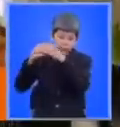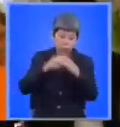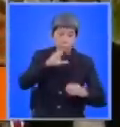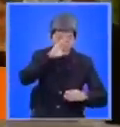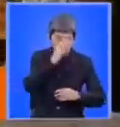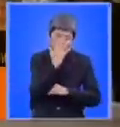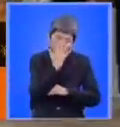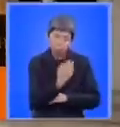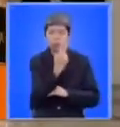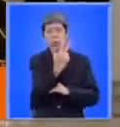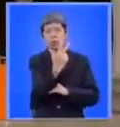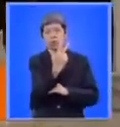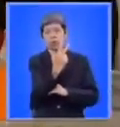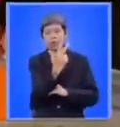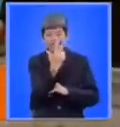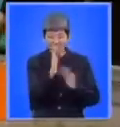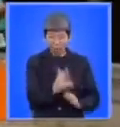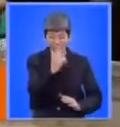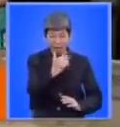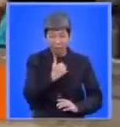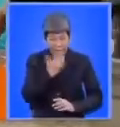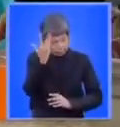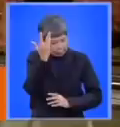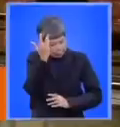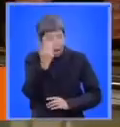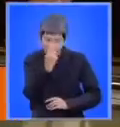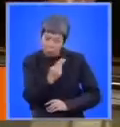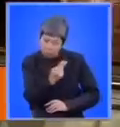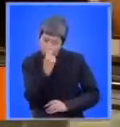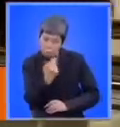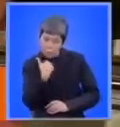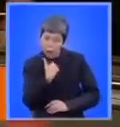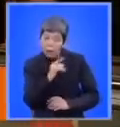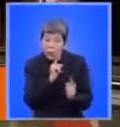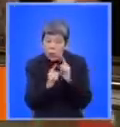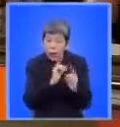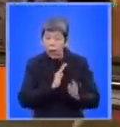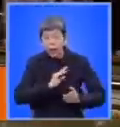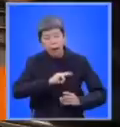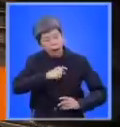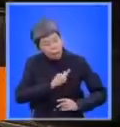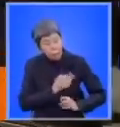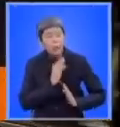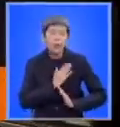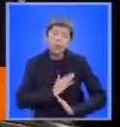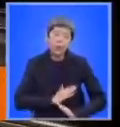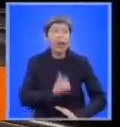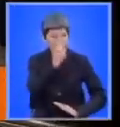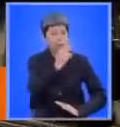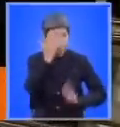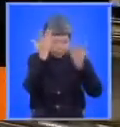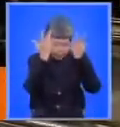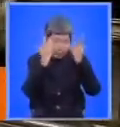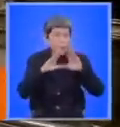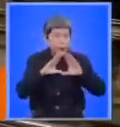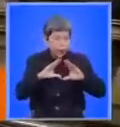ซึมเศร้า3รายทั้ง3รายนะคะมีอาการเครียดบ้างเล็กน้อยในช่วงแรกแต่พอได้ปรับตัวแล้วก็คลายความกังวลและภาวะเครียดลดลง